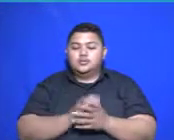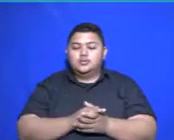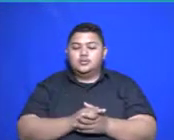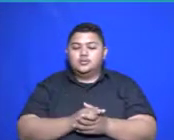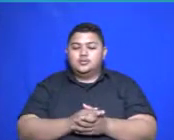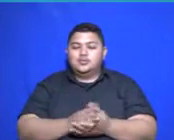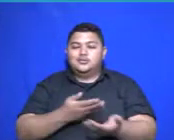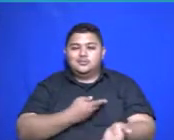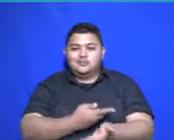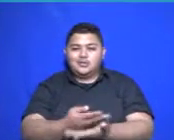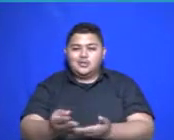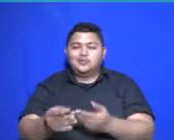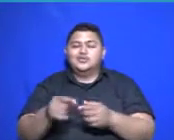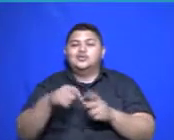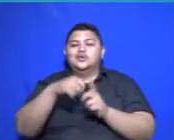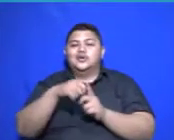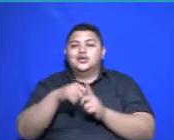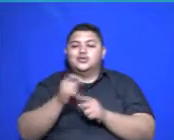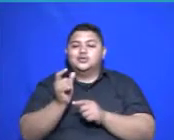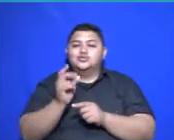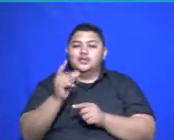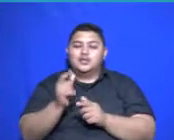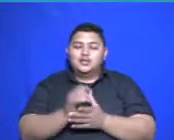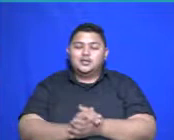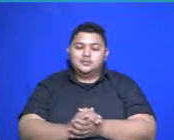penyalur kredit usaha rakyat.